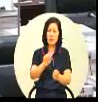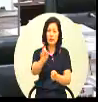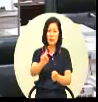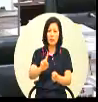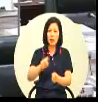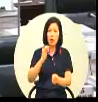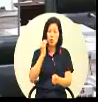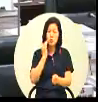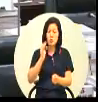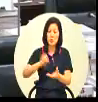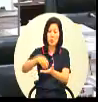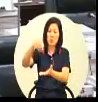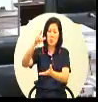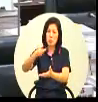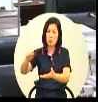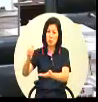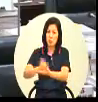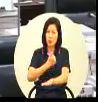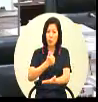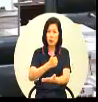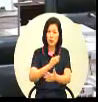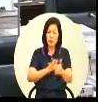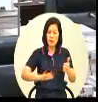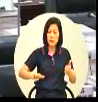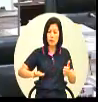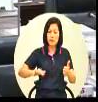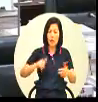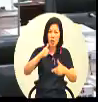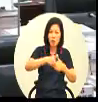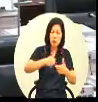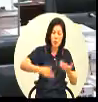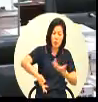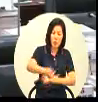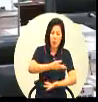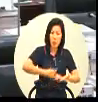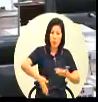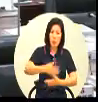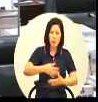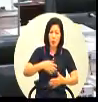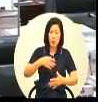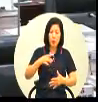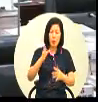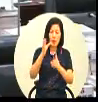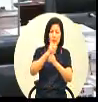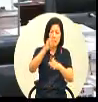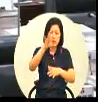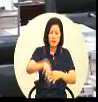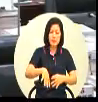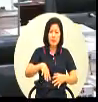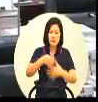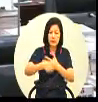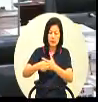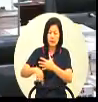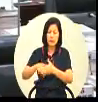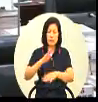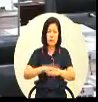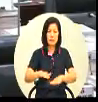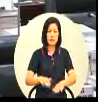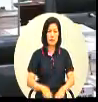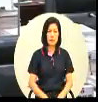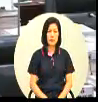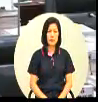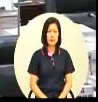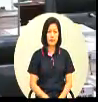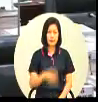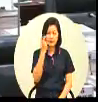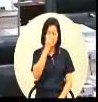来了，会导致我们什么？我们的造血系统、神经系统的损伤啊！我们的孕妇很